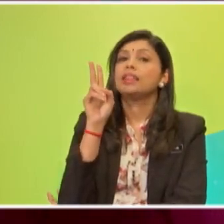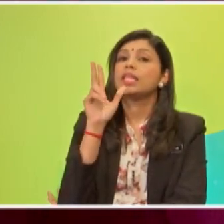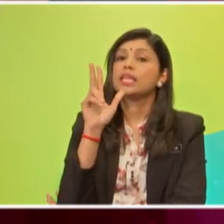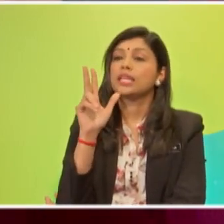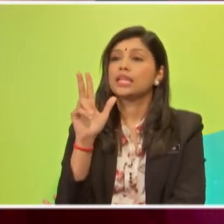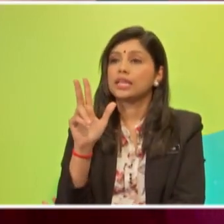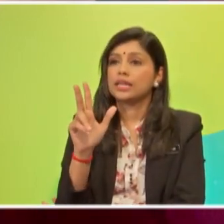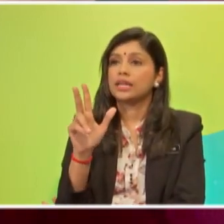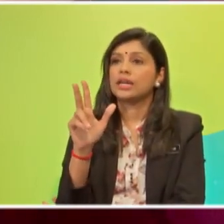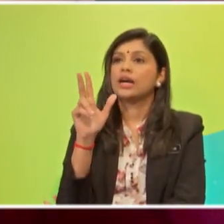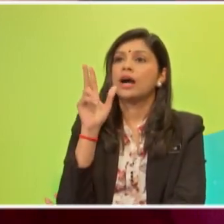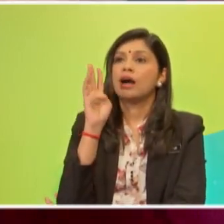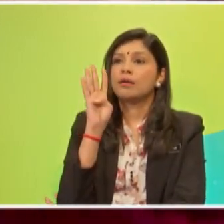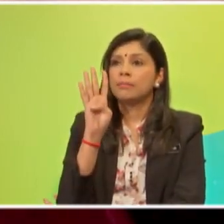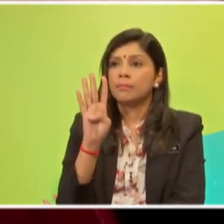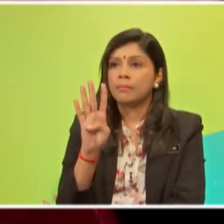dua, tiga,